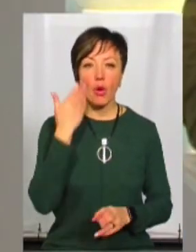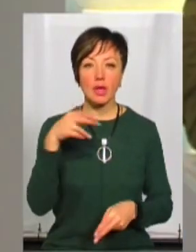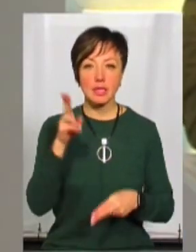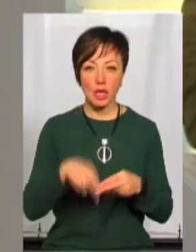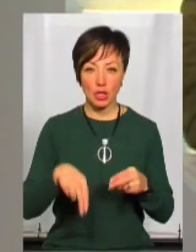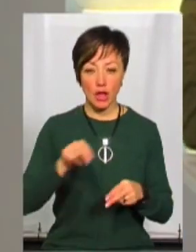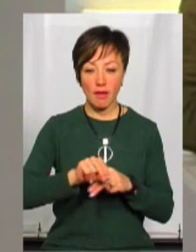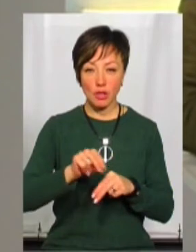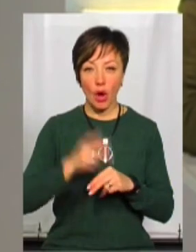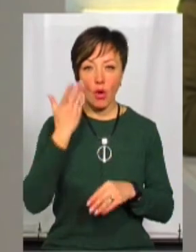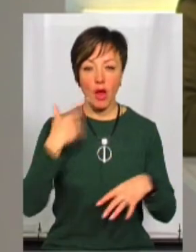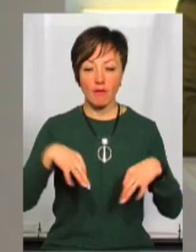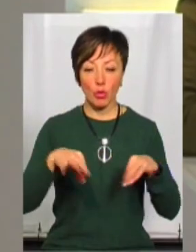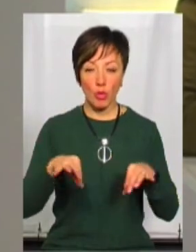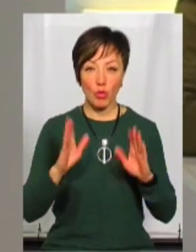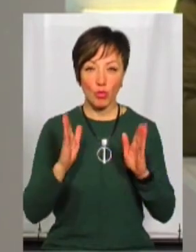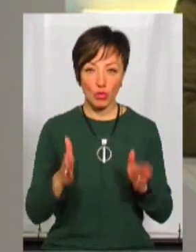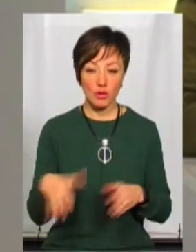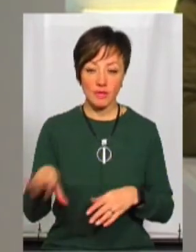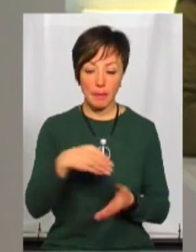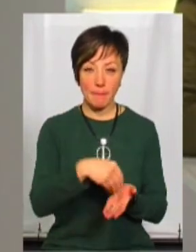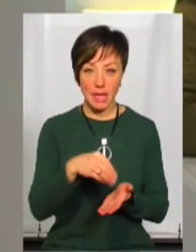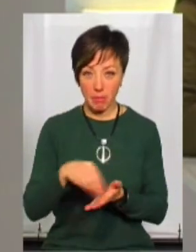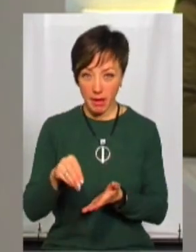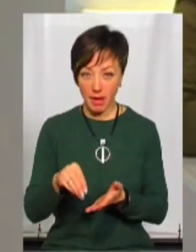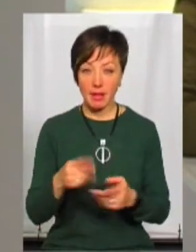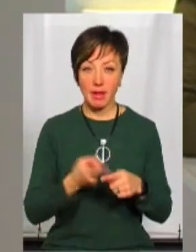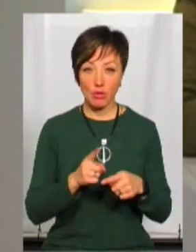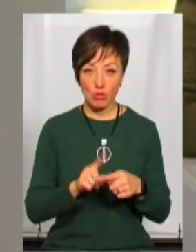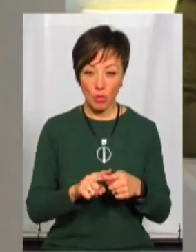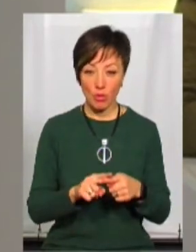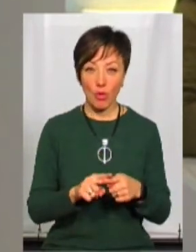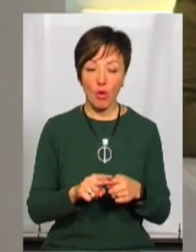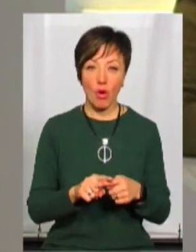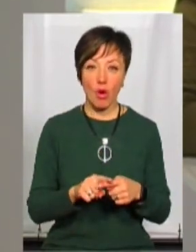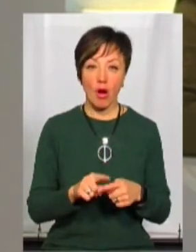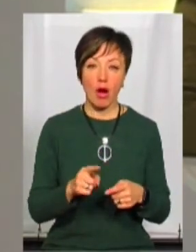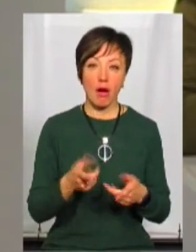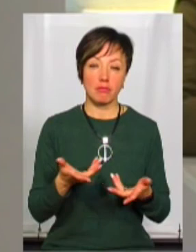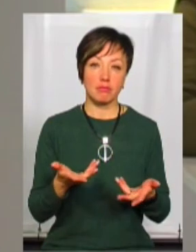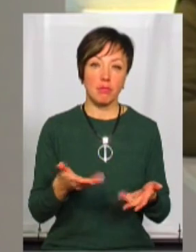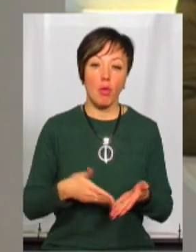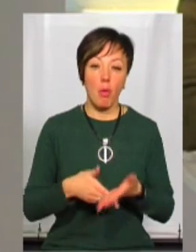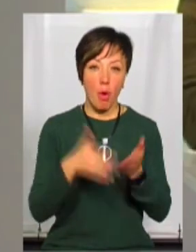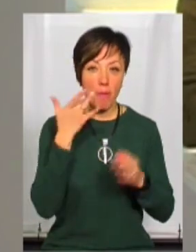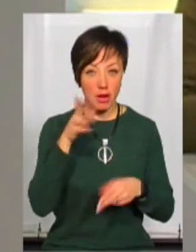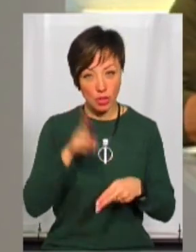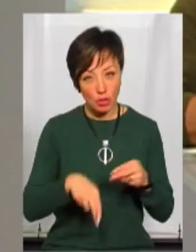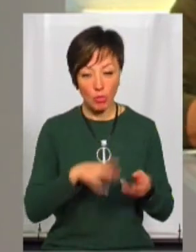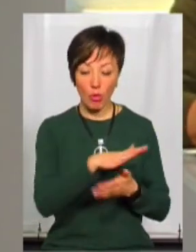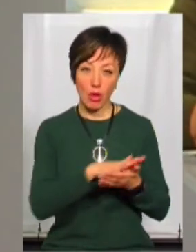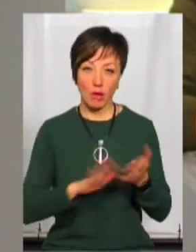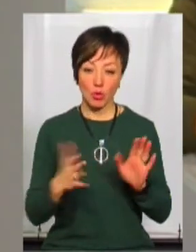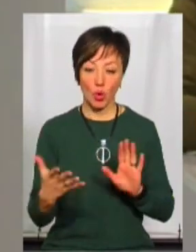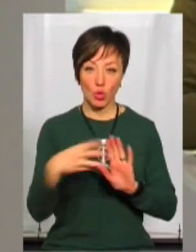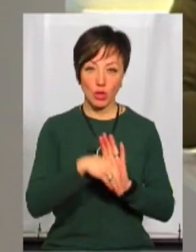закінчиться навчання, і коли автомобілі будуть вже всі придбані, на цьому роль Америки закінчиться, чи в подальшому вона теж буде